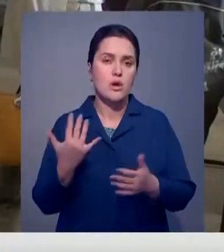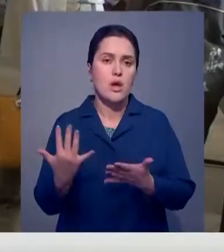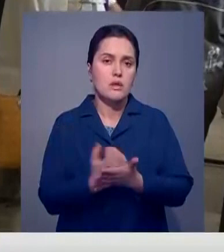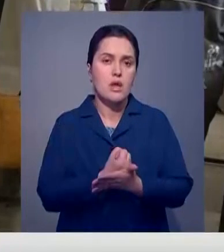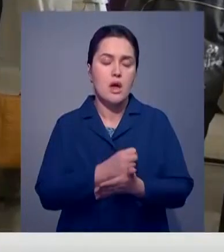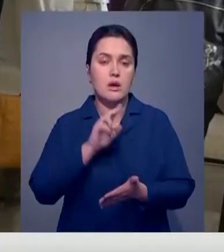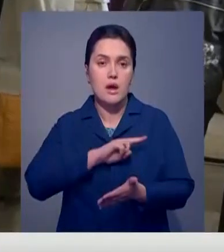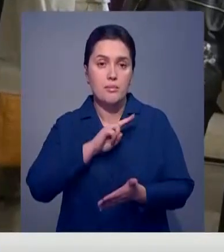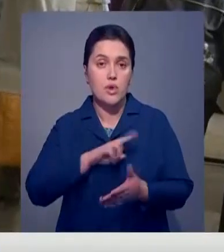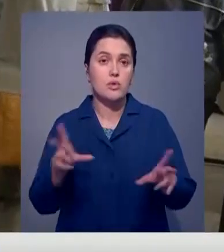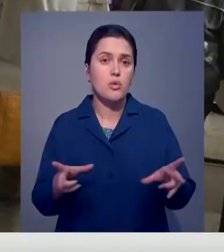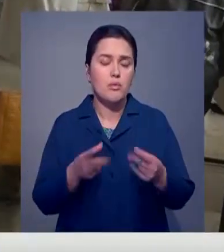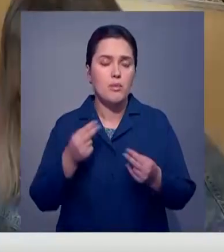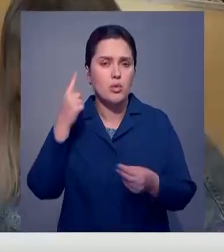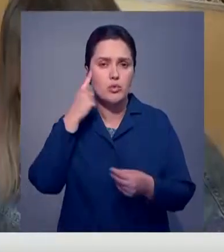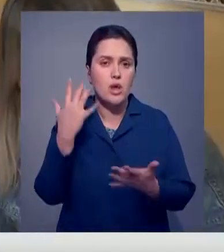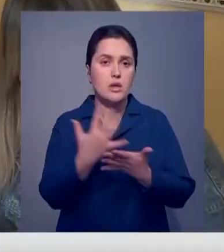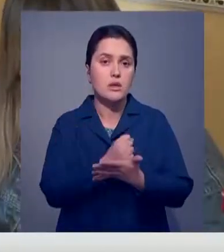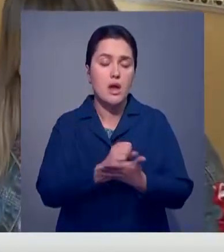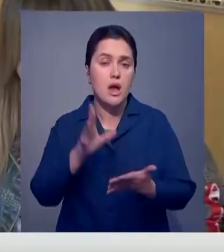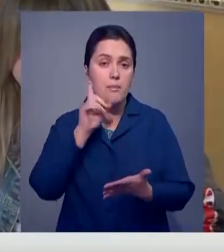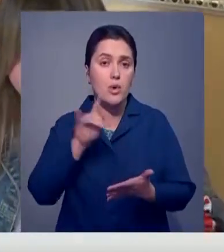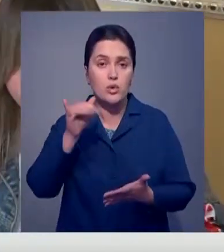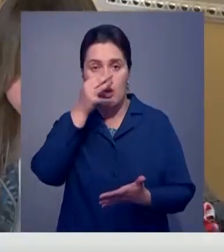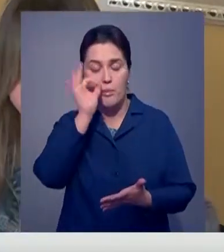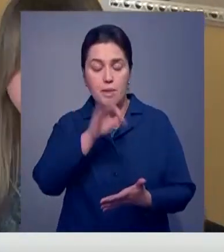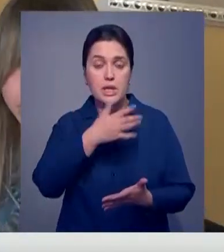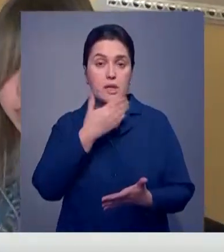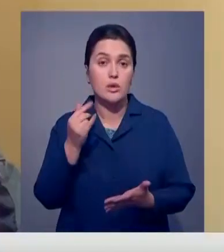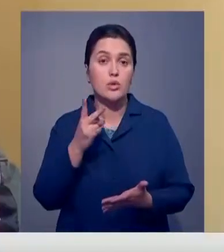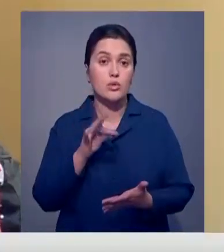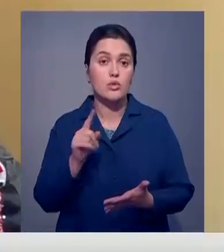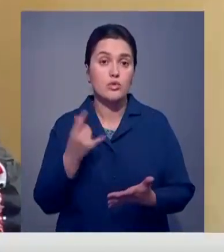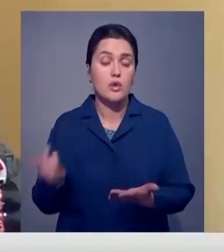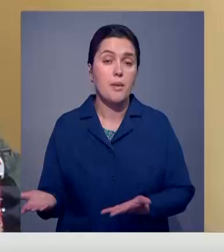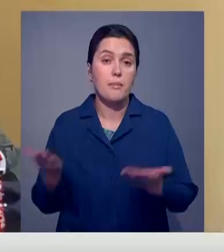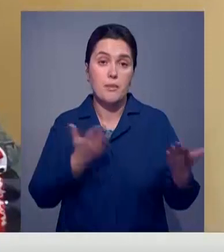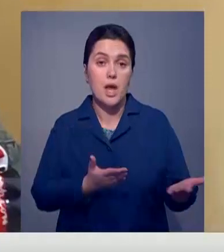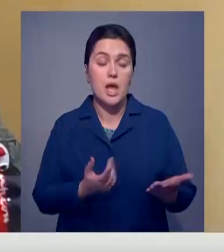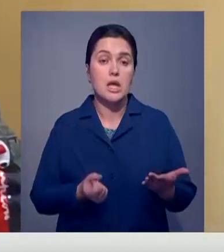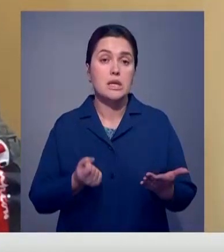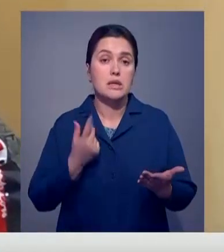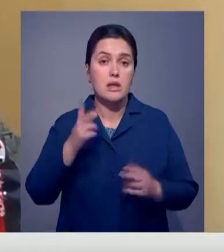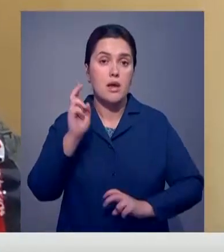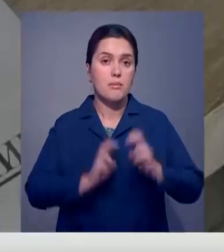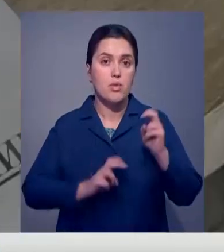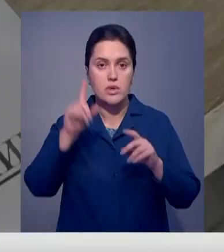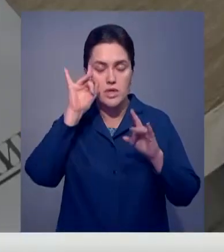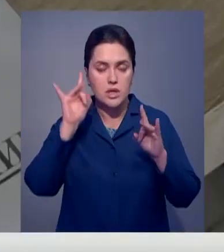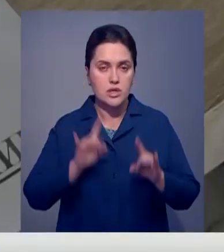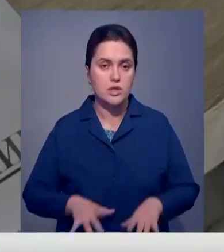работу. На успех особо не рассчитывал, ведь у него пока нет опыта. Но то, что его пригласят сразу несколько предприятий, он не